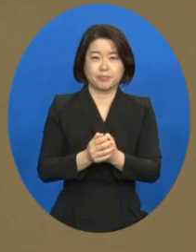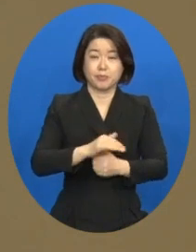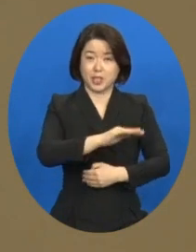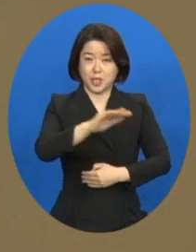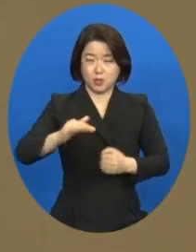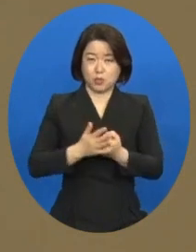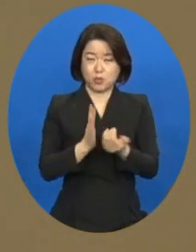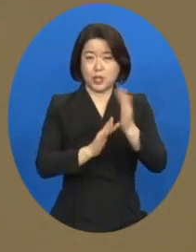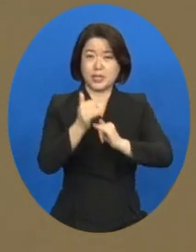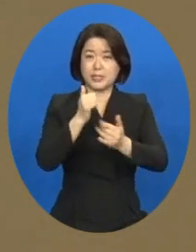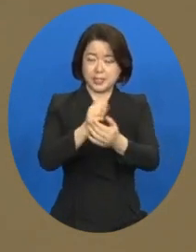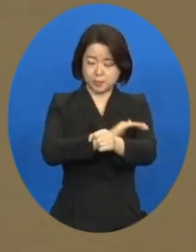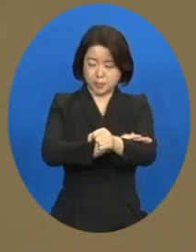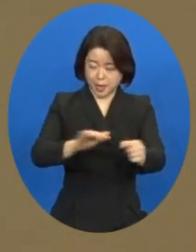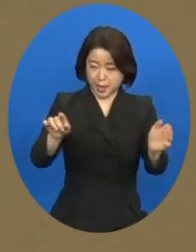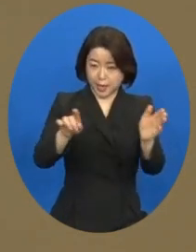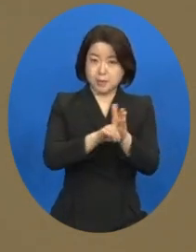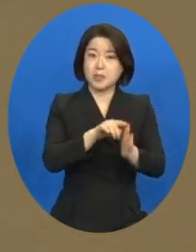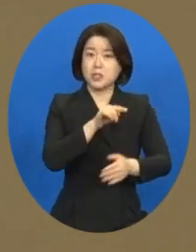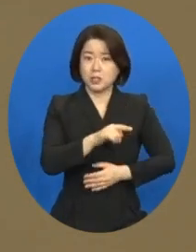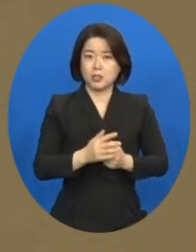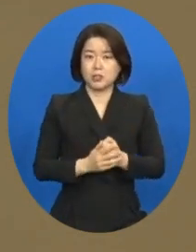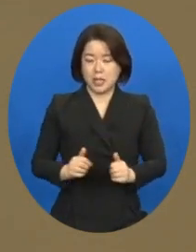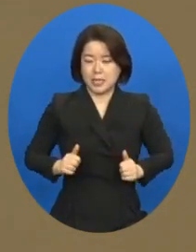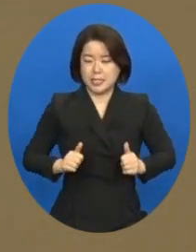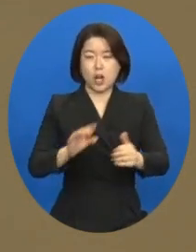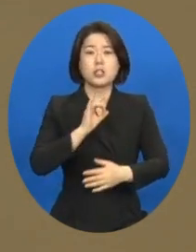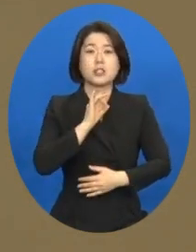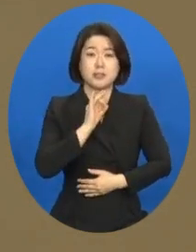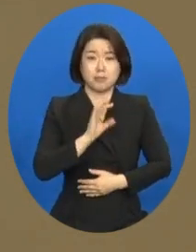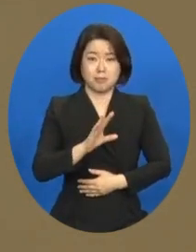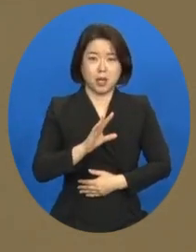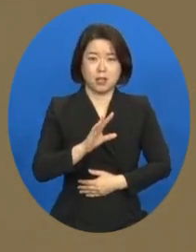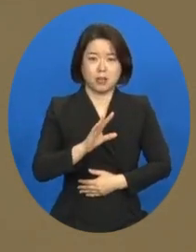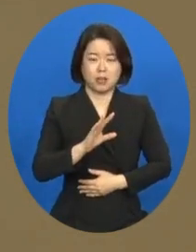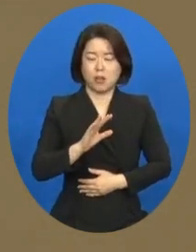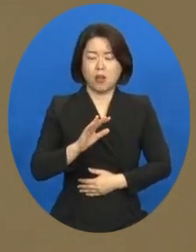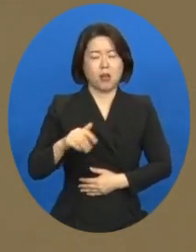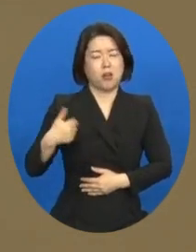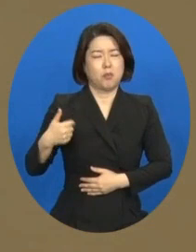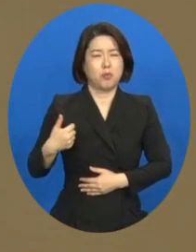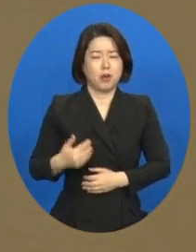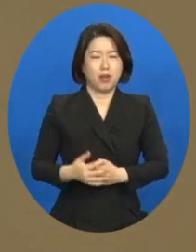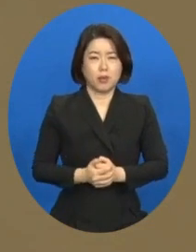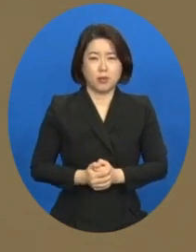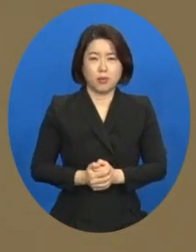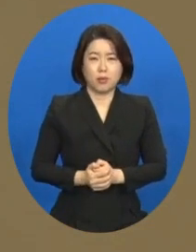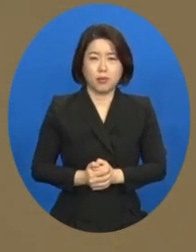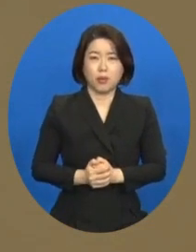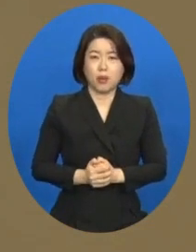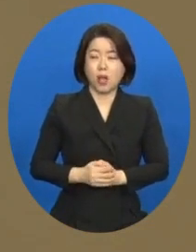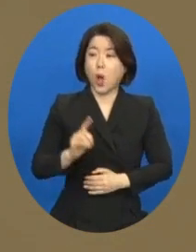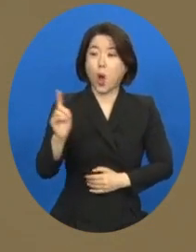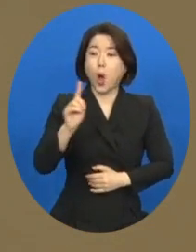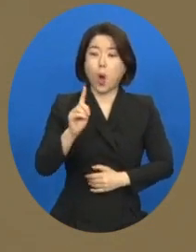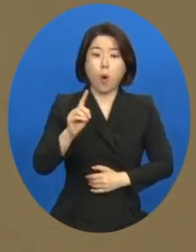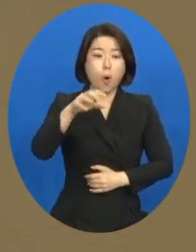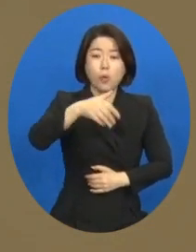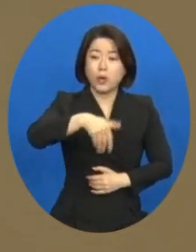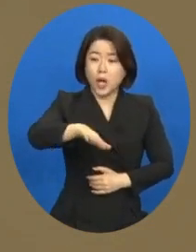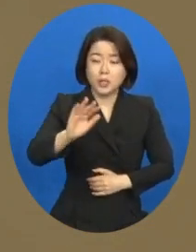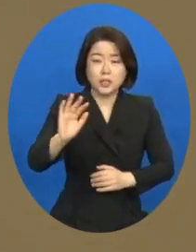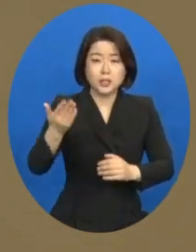우리가 예수님을 잘 믿는 것은 열심만으로 모르는 일이에요. 뭐 어디까지 가야